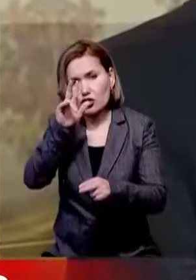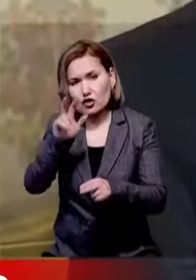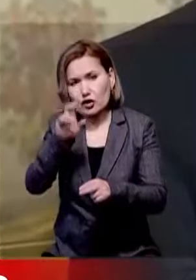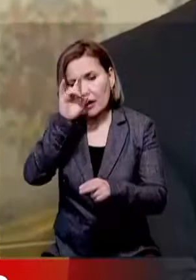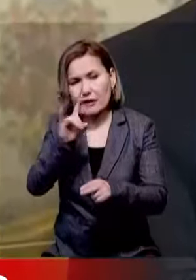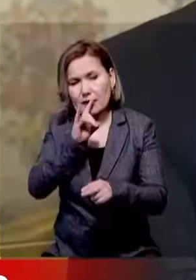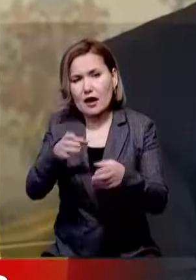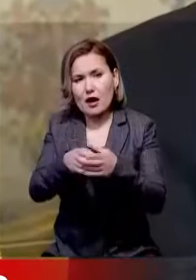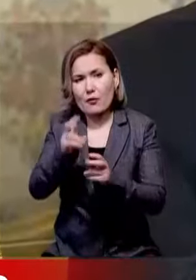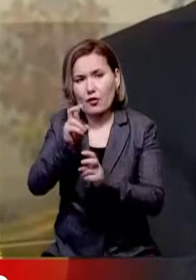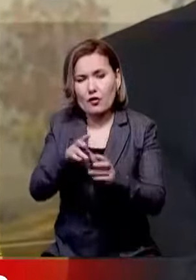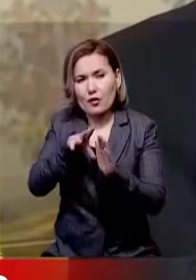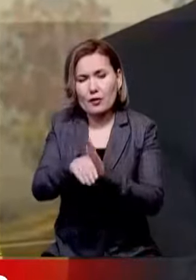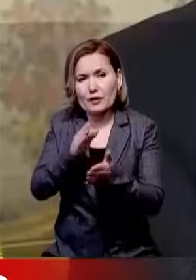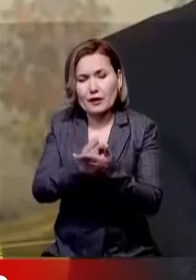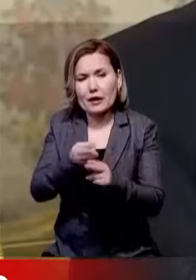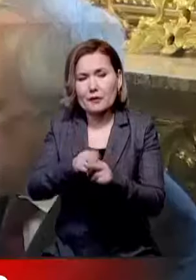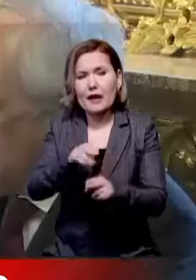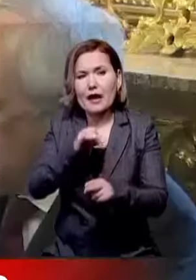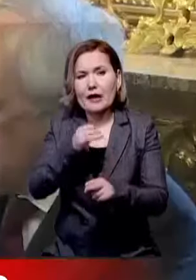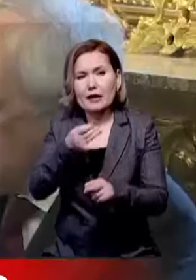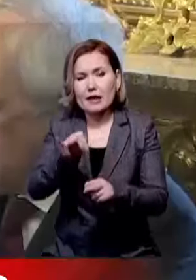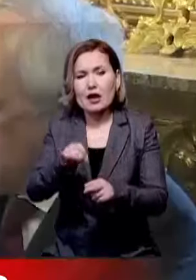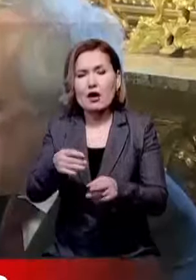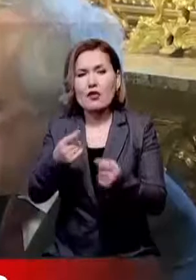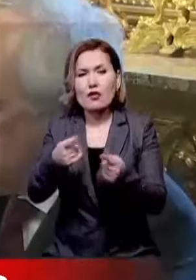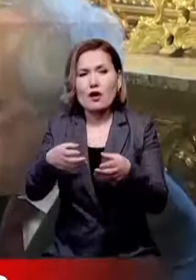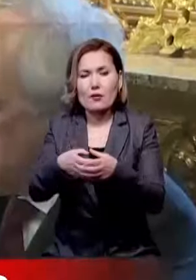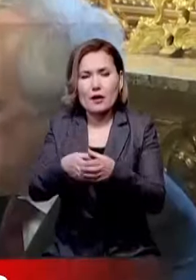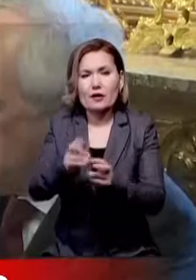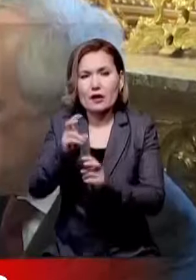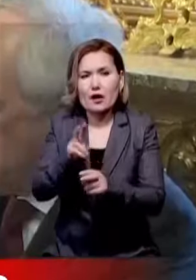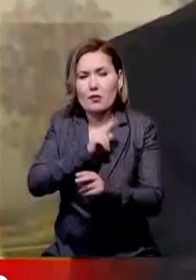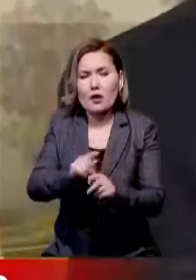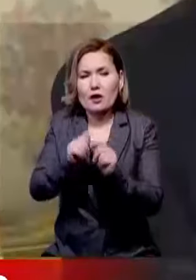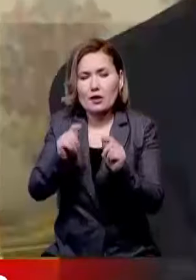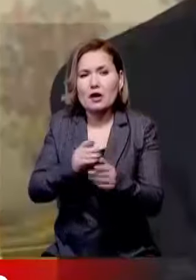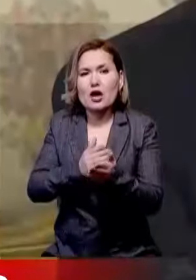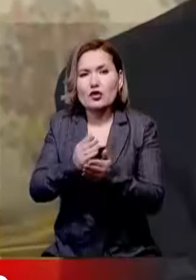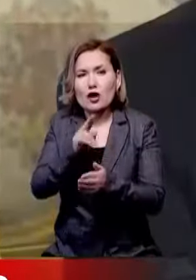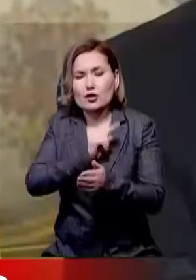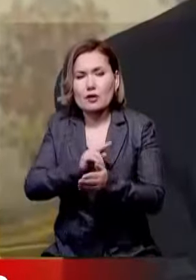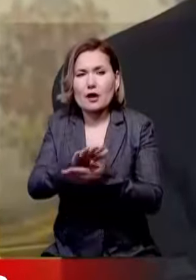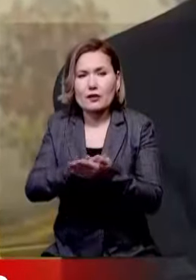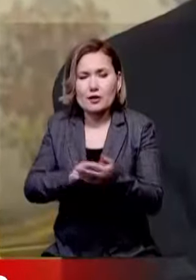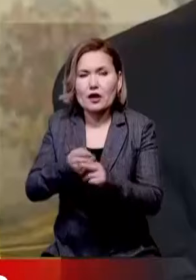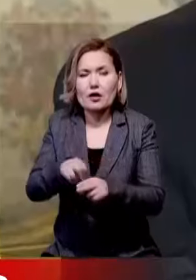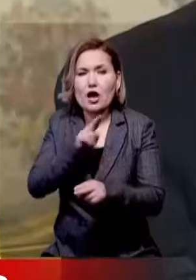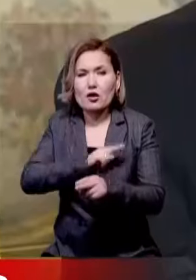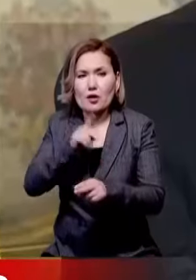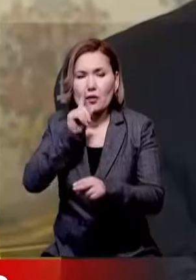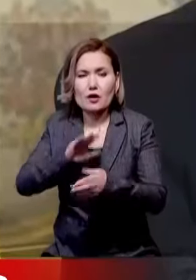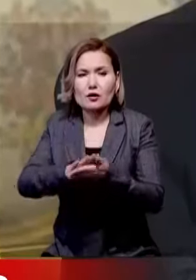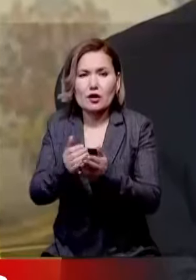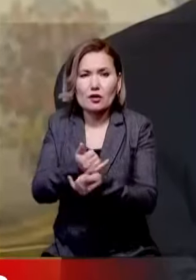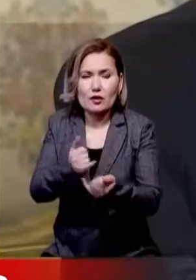ішінде Eni кәсіпорында бар. Eni көшбасшы компания. Біз екі жақты қатынастардағы жетістіктерді жоғары бағалаймыз. Біз олардың жұмыс істеуі үшін қолайлы